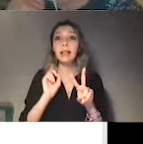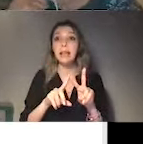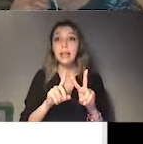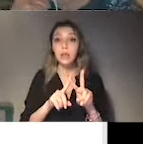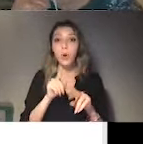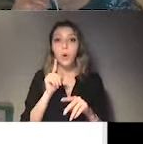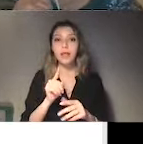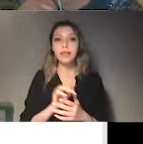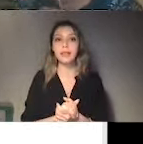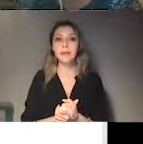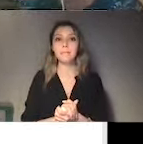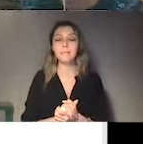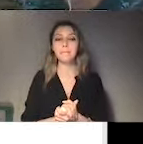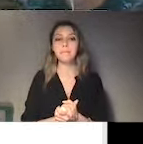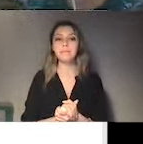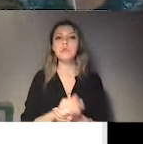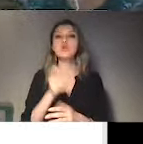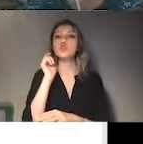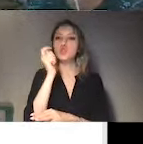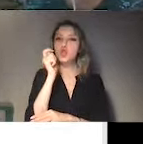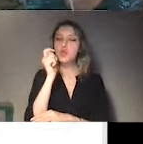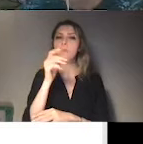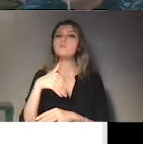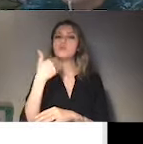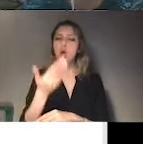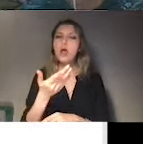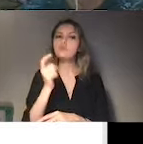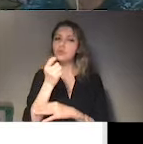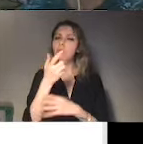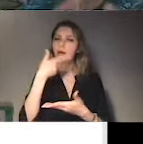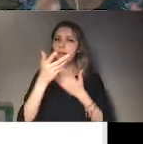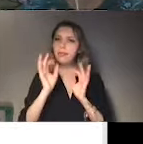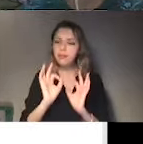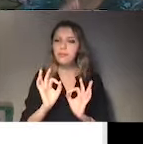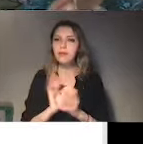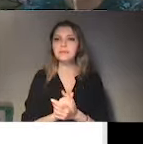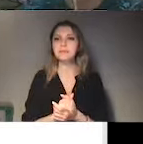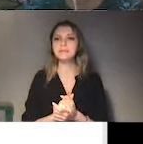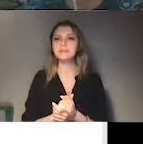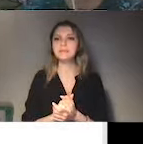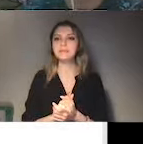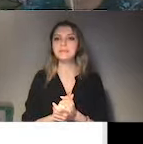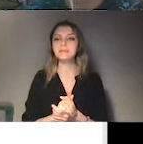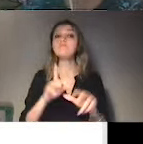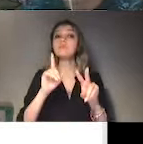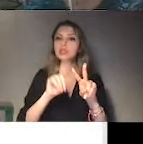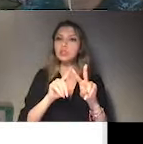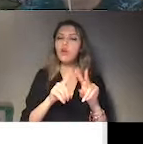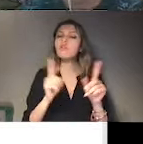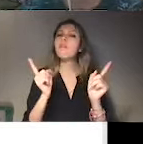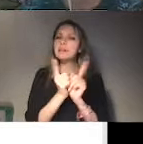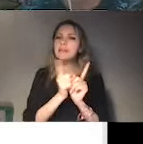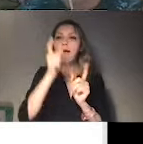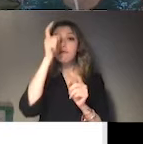sunumunun ardından ben bir parça hani gerçi Nicoletta bir özetledi Türkiye